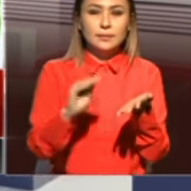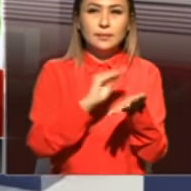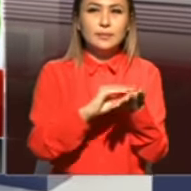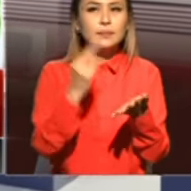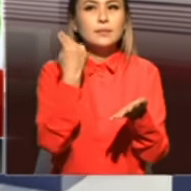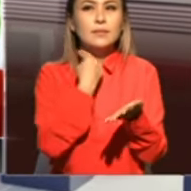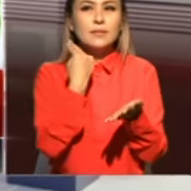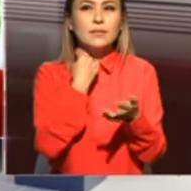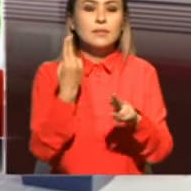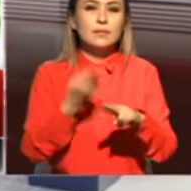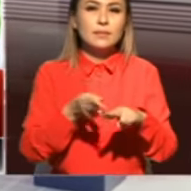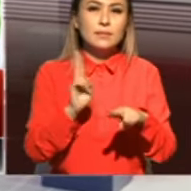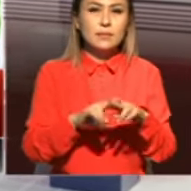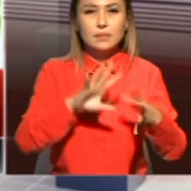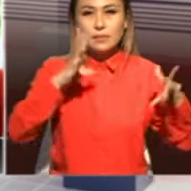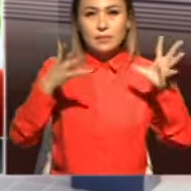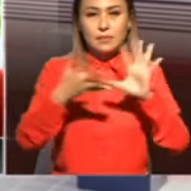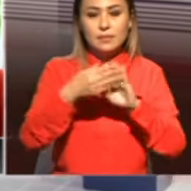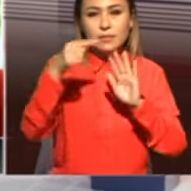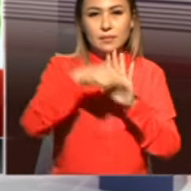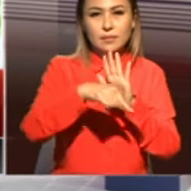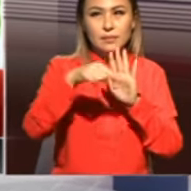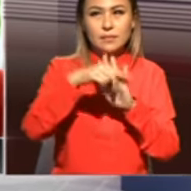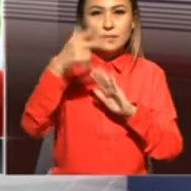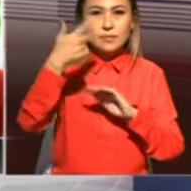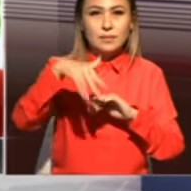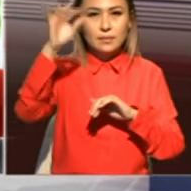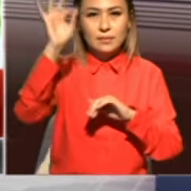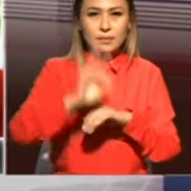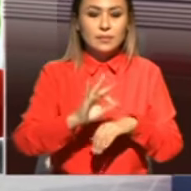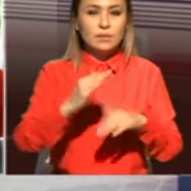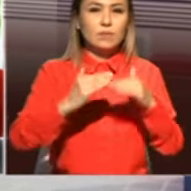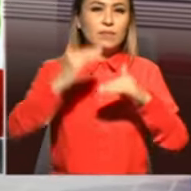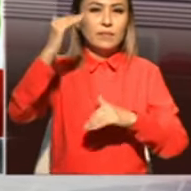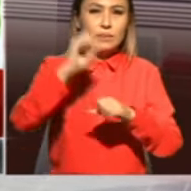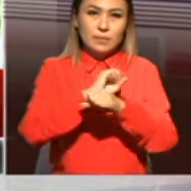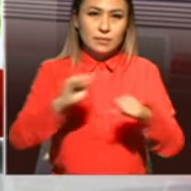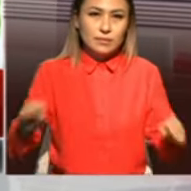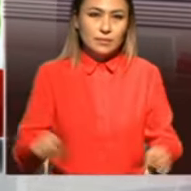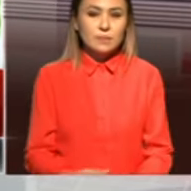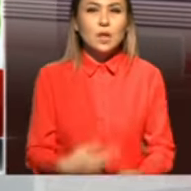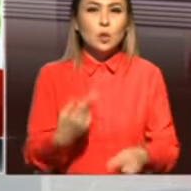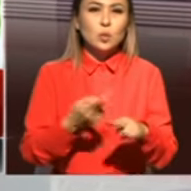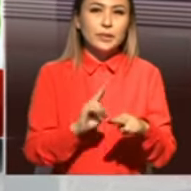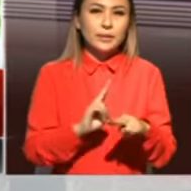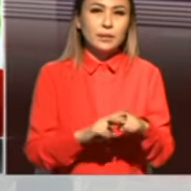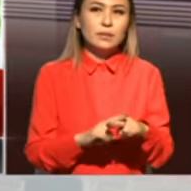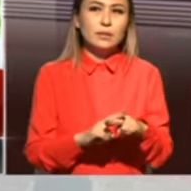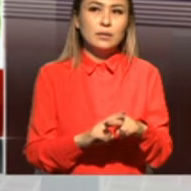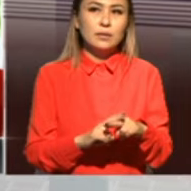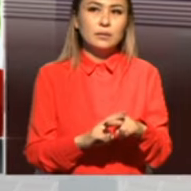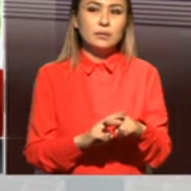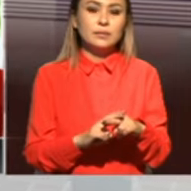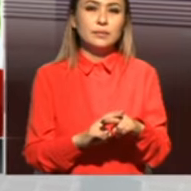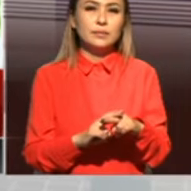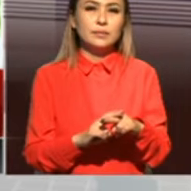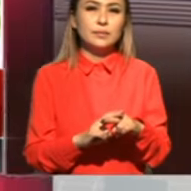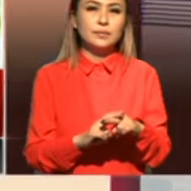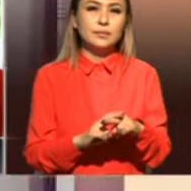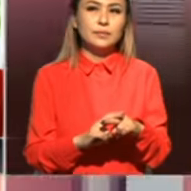қарызды сол жалпы ішкі өнімнің 30% асырмауымыз керек деген. Сондықтан да осындай